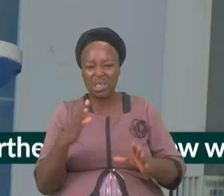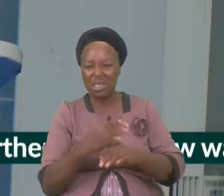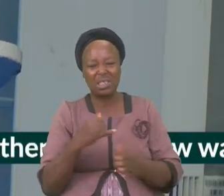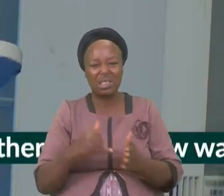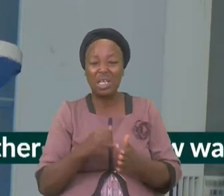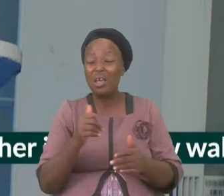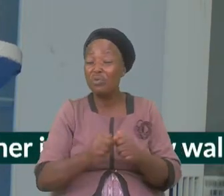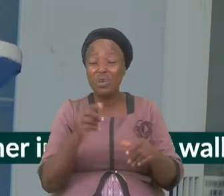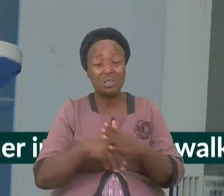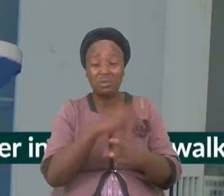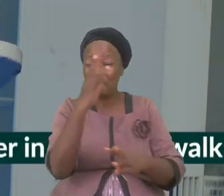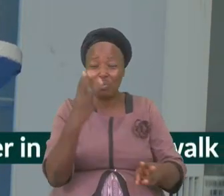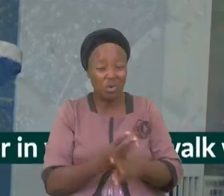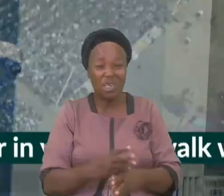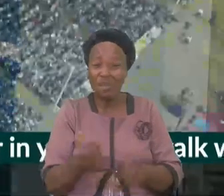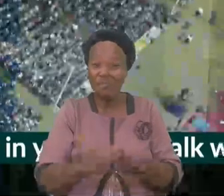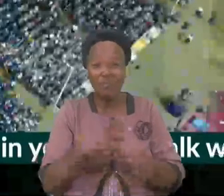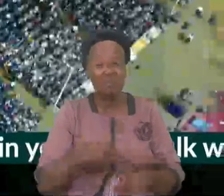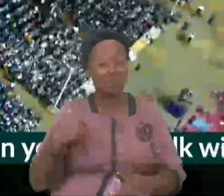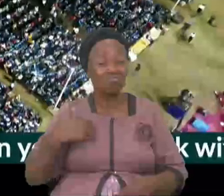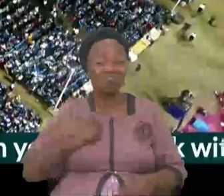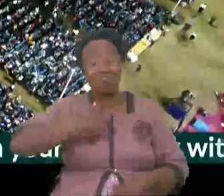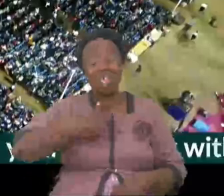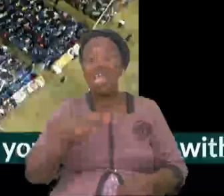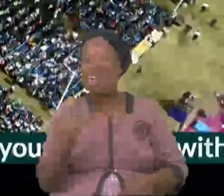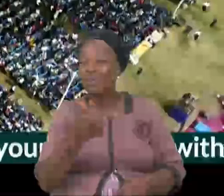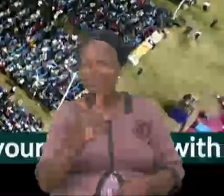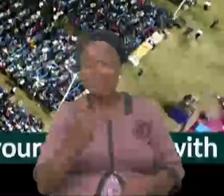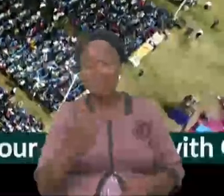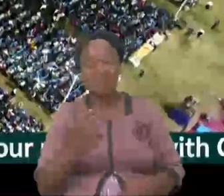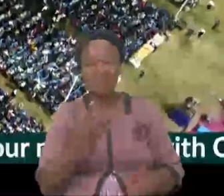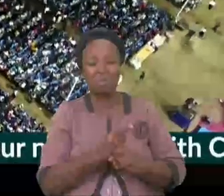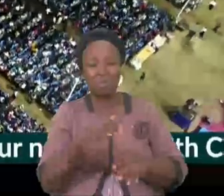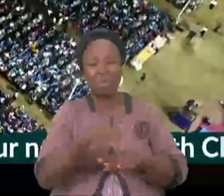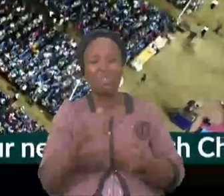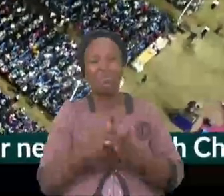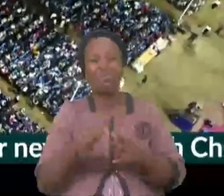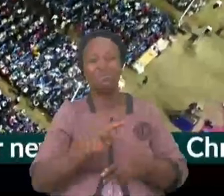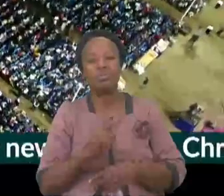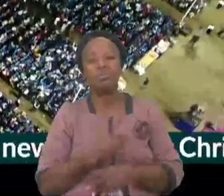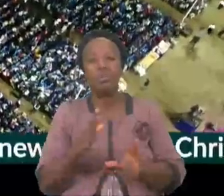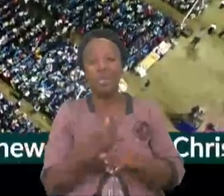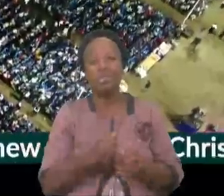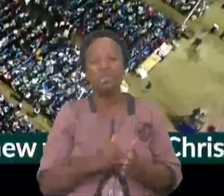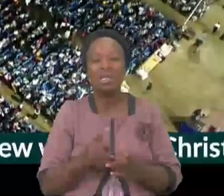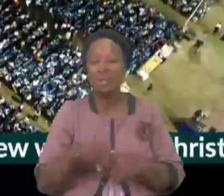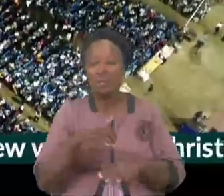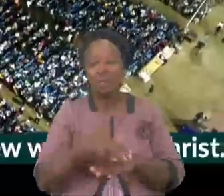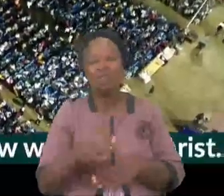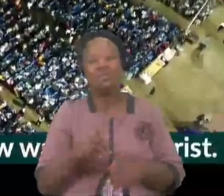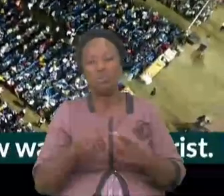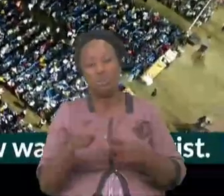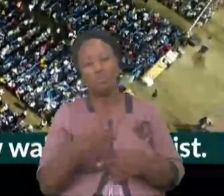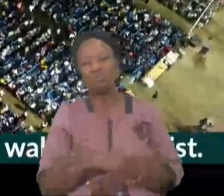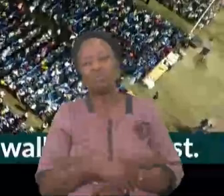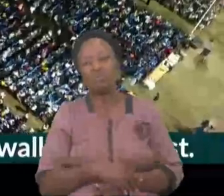Si vous êtes dans une zone ou un endroit où vous n'avez pas de contact physique avec une église, vous pouvez nous envoyer donc, et vous avez